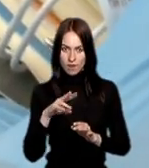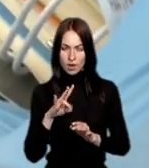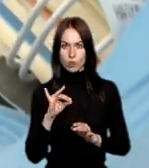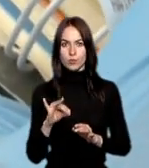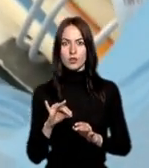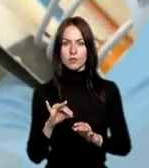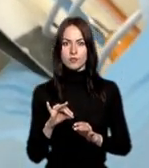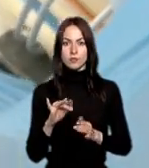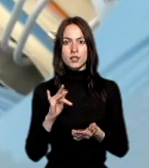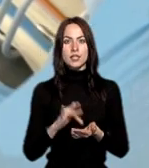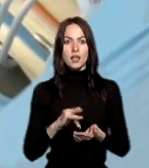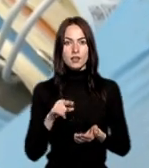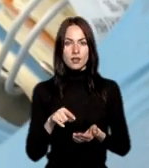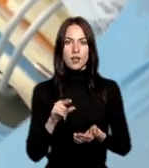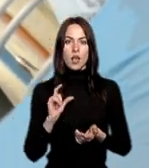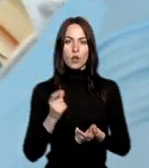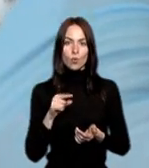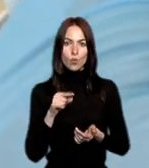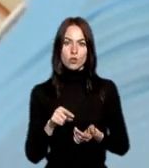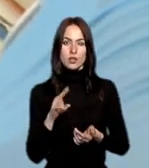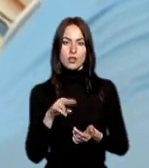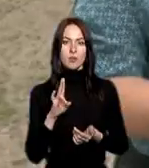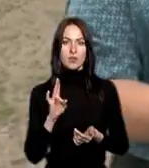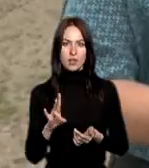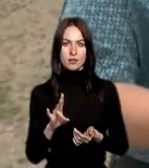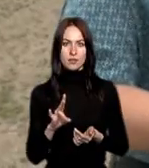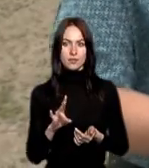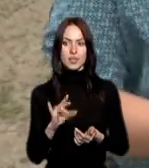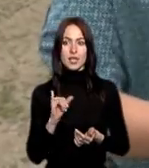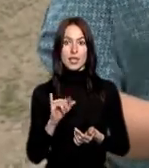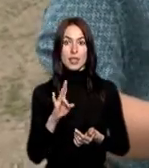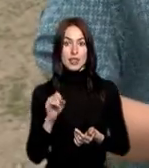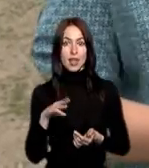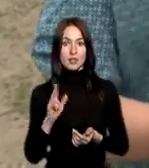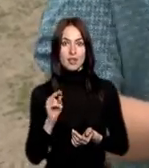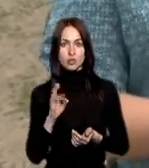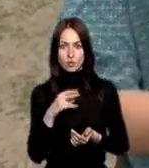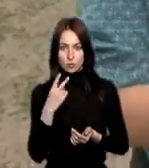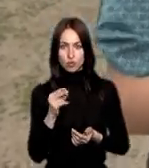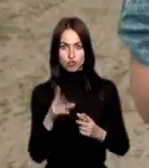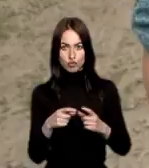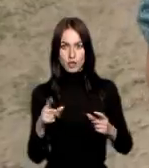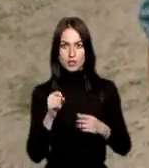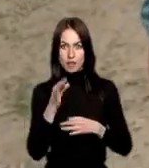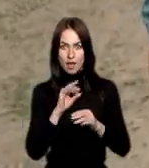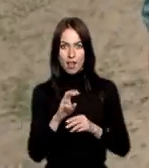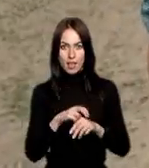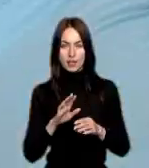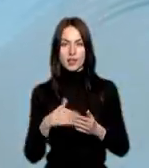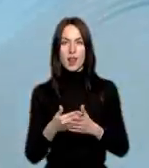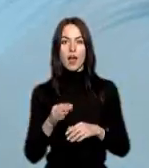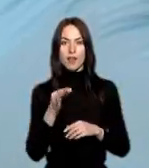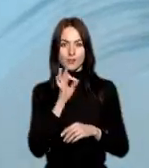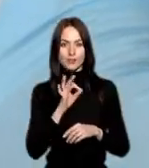Пробірки вакуумні, центрибал, пігулки, діапінем. Інна Ткаченко показує чек за ліки для хворого на коронавірус батька.